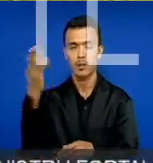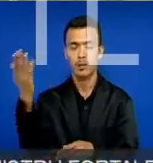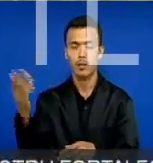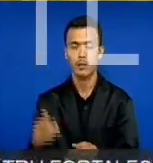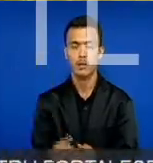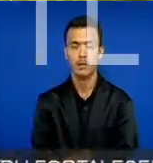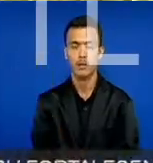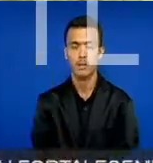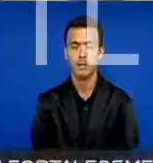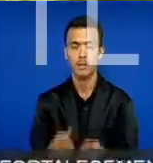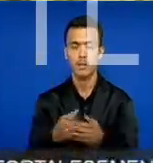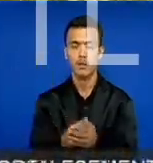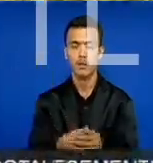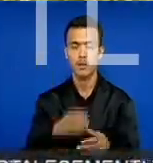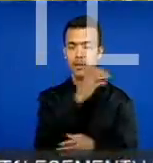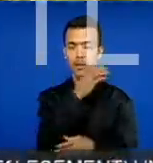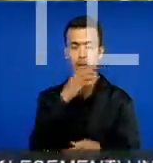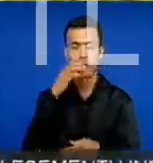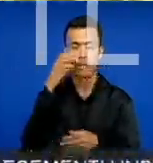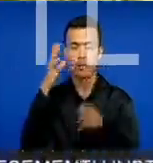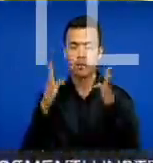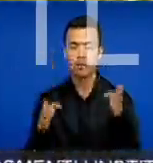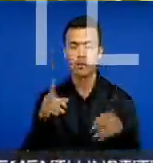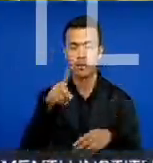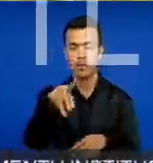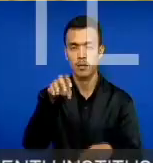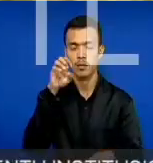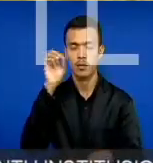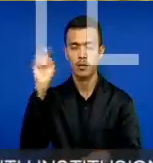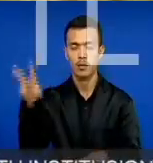naik pertensia ba agrikultur atu sida sanulu